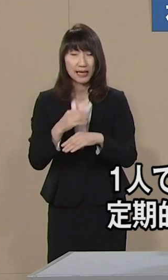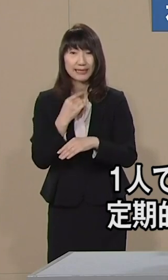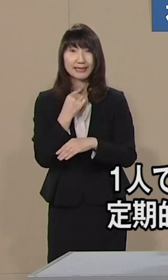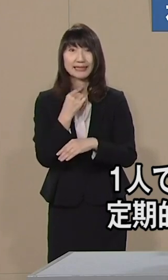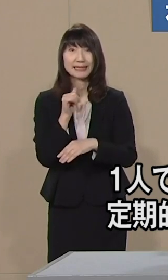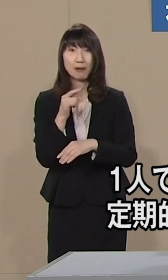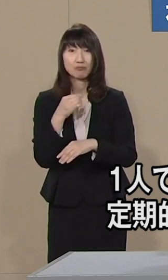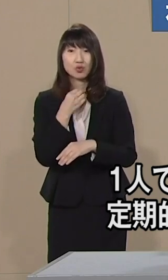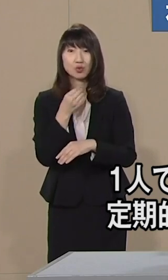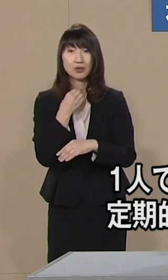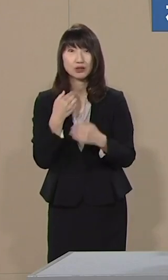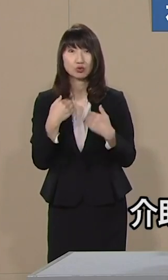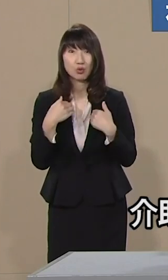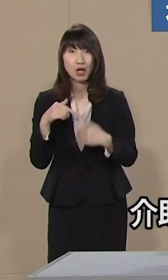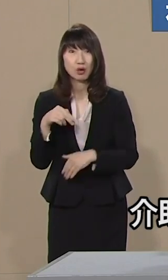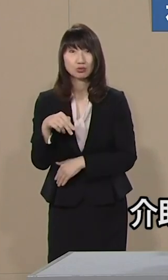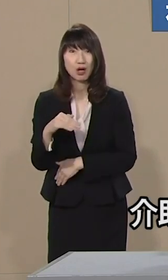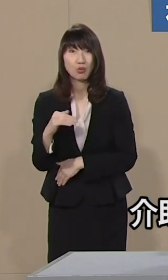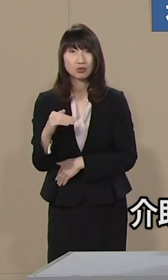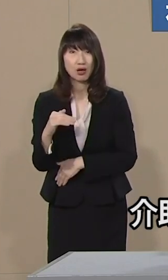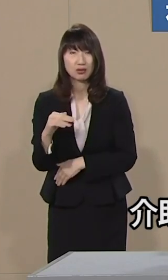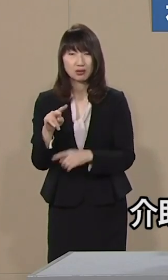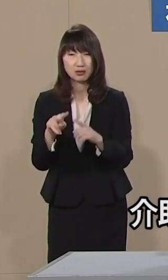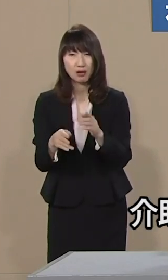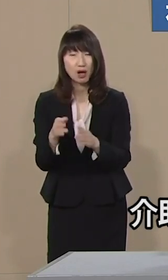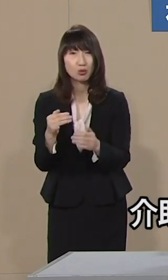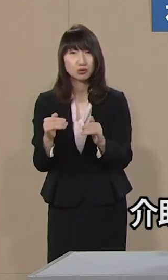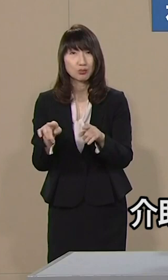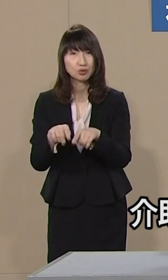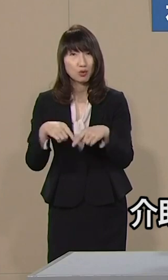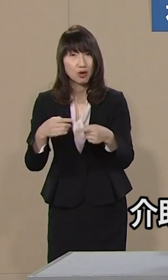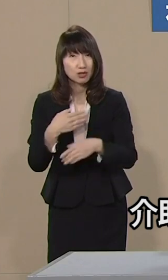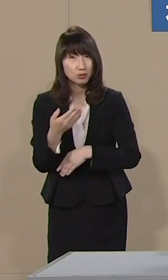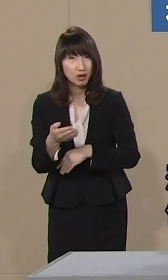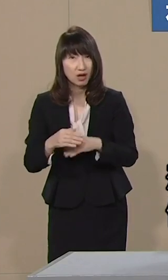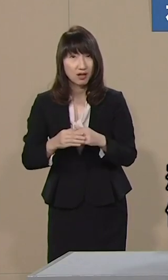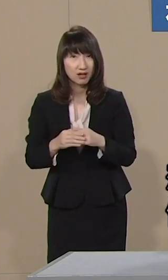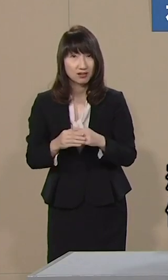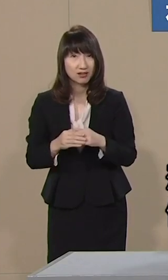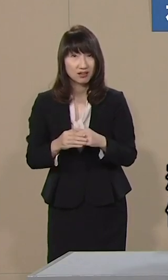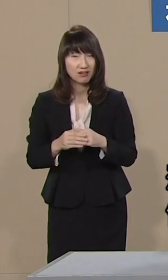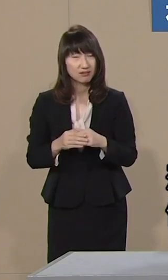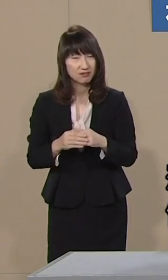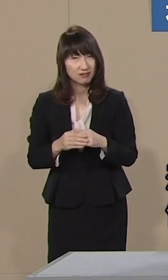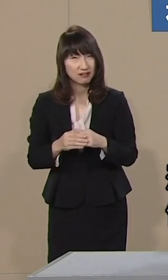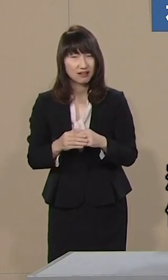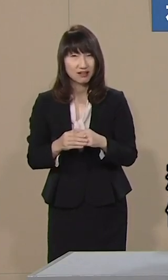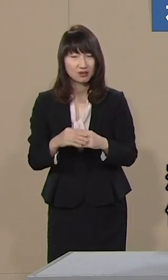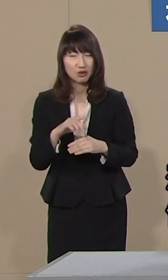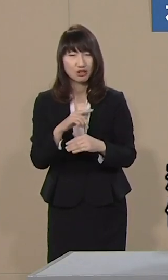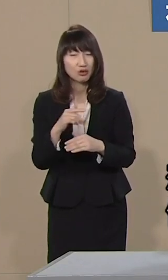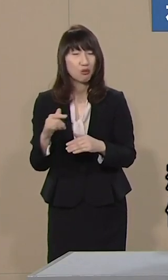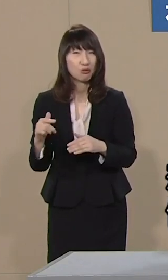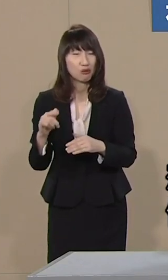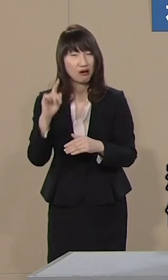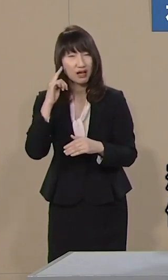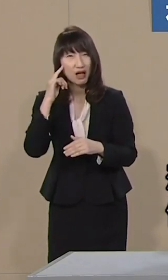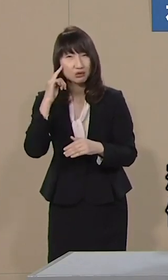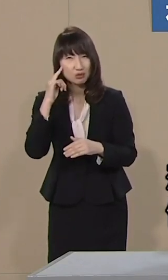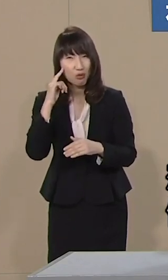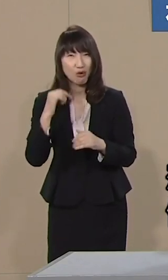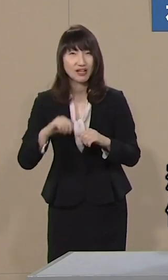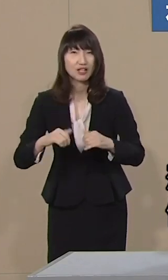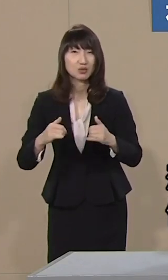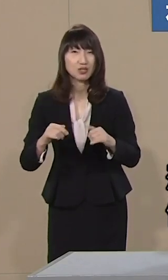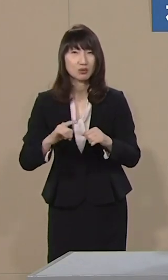痰の吸引が必要な船子さん介助者は本会議場に入れるのか想像するだけであらゆることが健常者向け